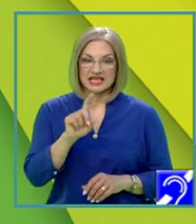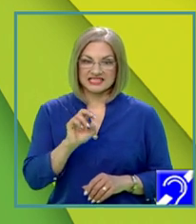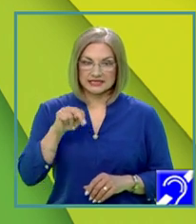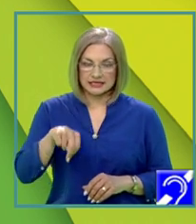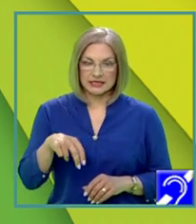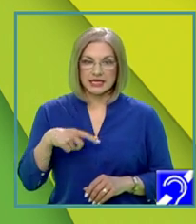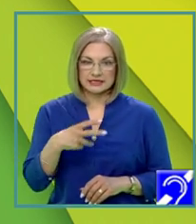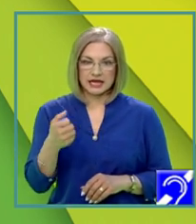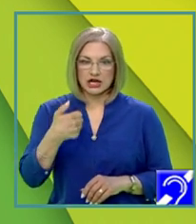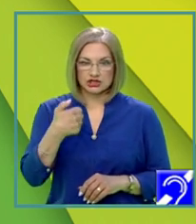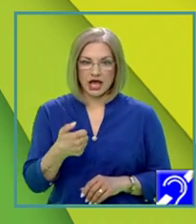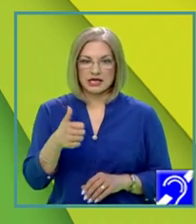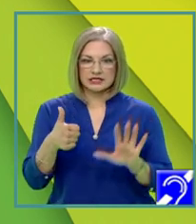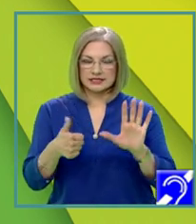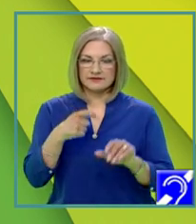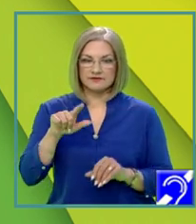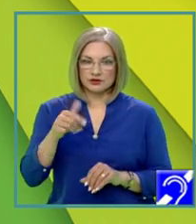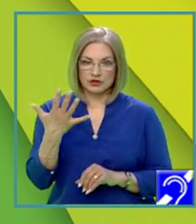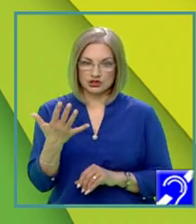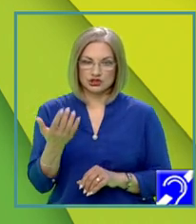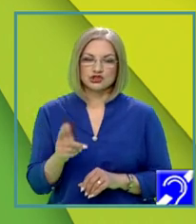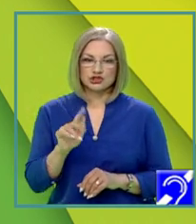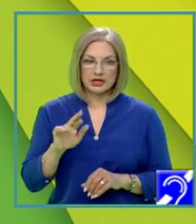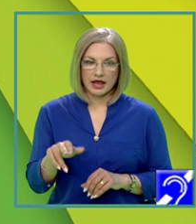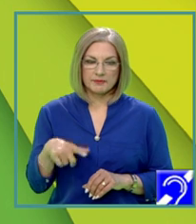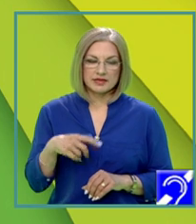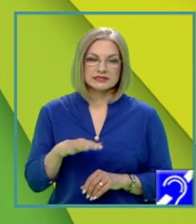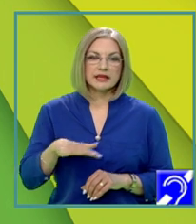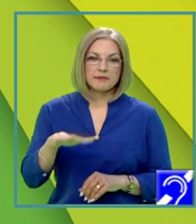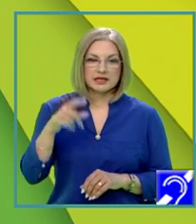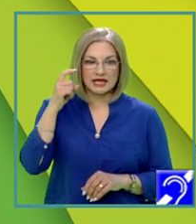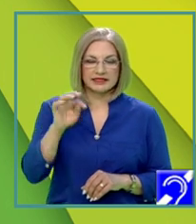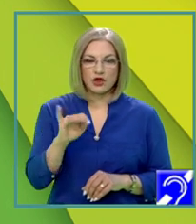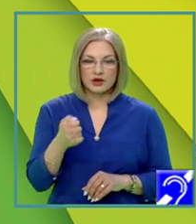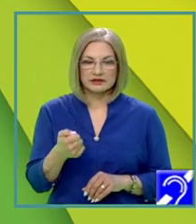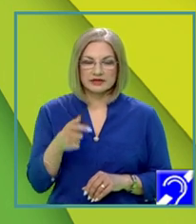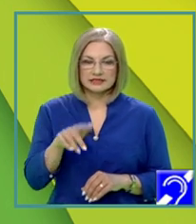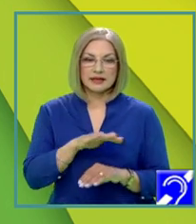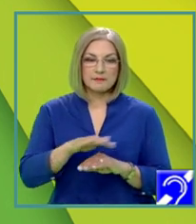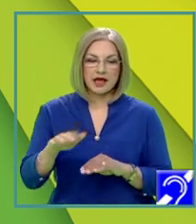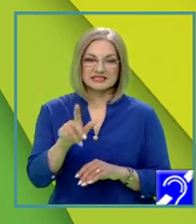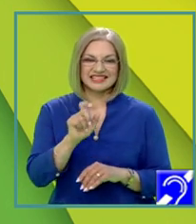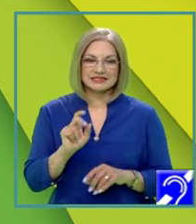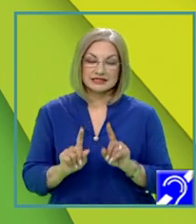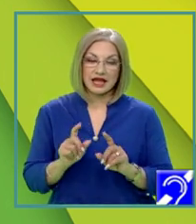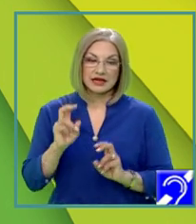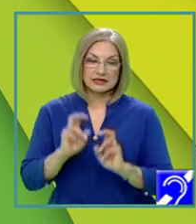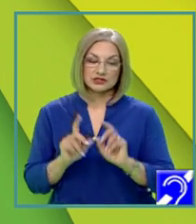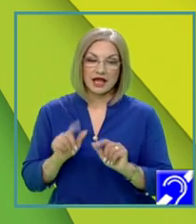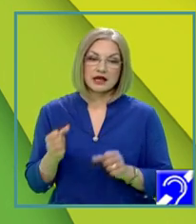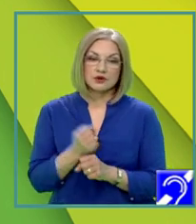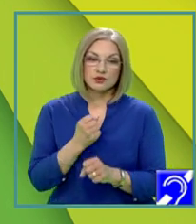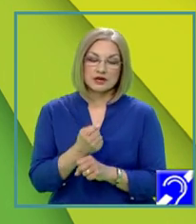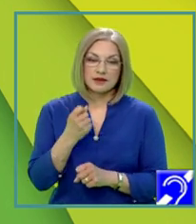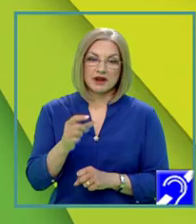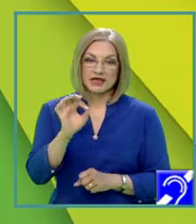egală cu 6,5 G reprezintă masa teoretică adică acea masă de zi în care ar fi reacționat dacă am fi lucrat la un randament